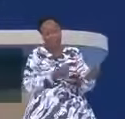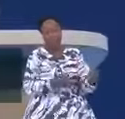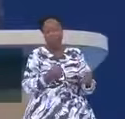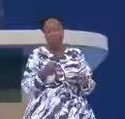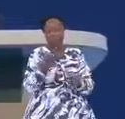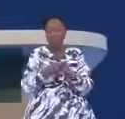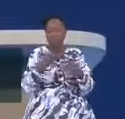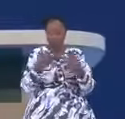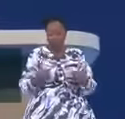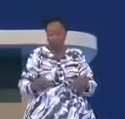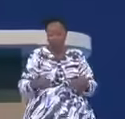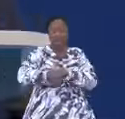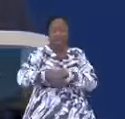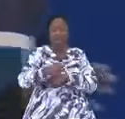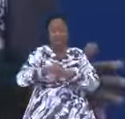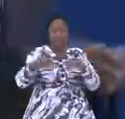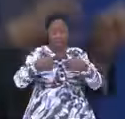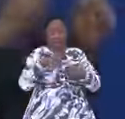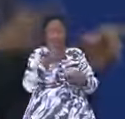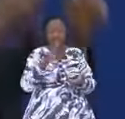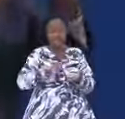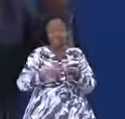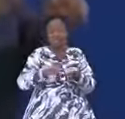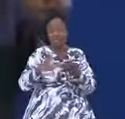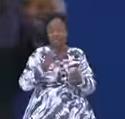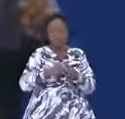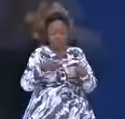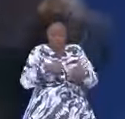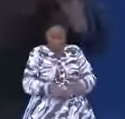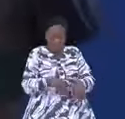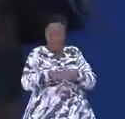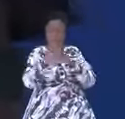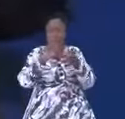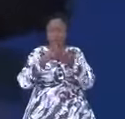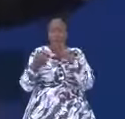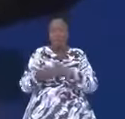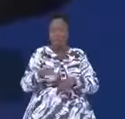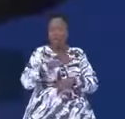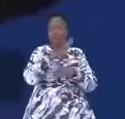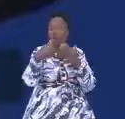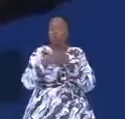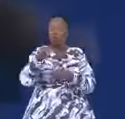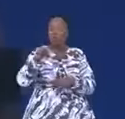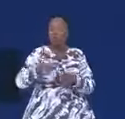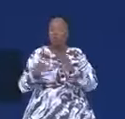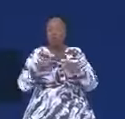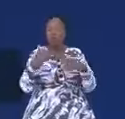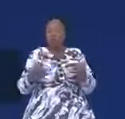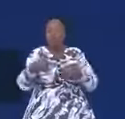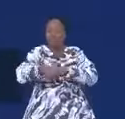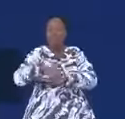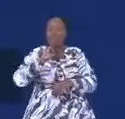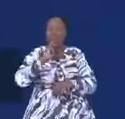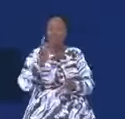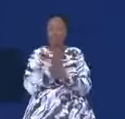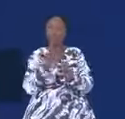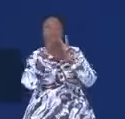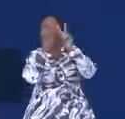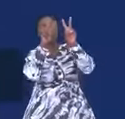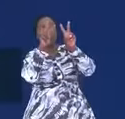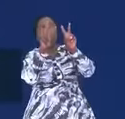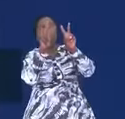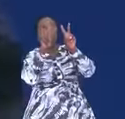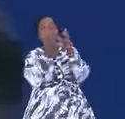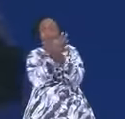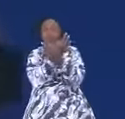demeurer dans tes problèmes tout ce qui te faut faire ce choix c'est de regarder l'émancipation viendra